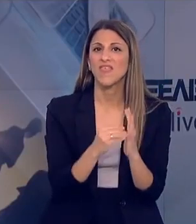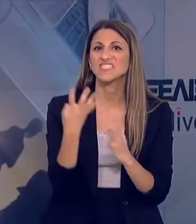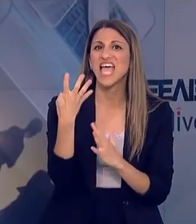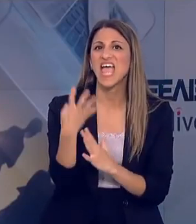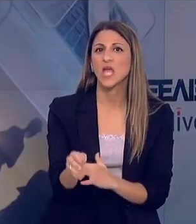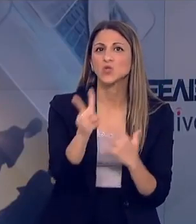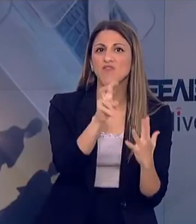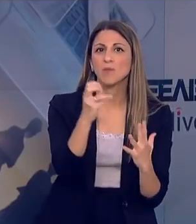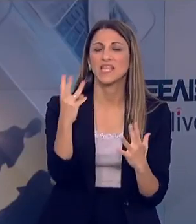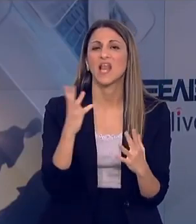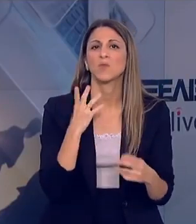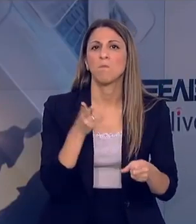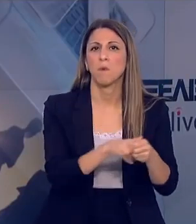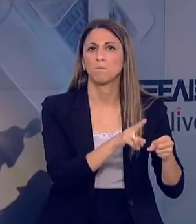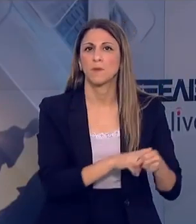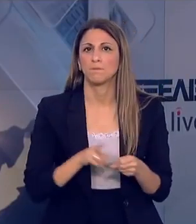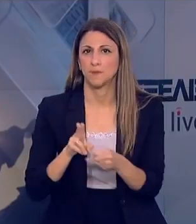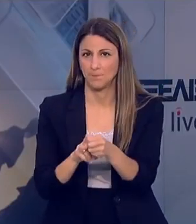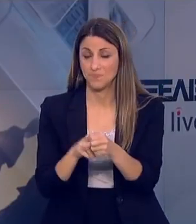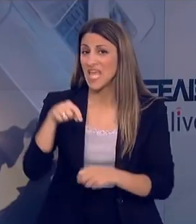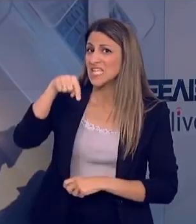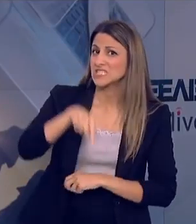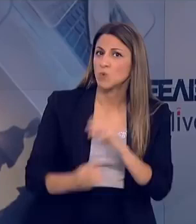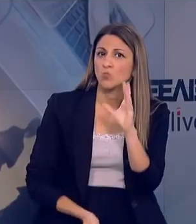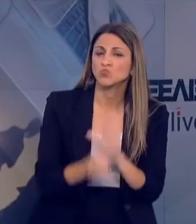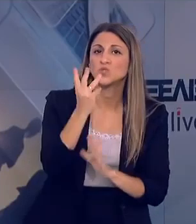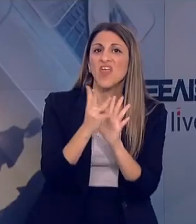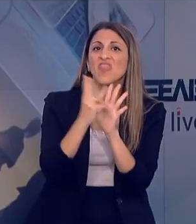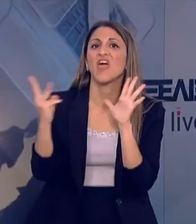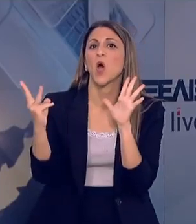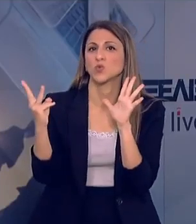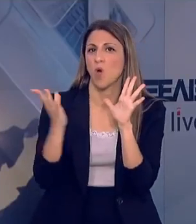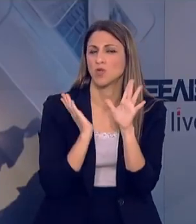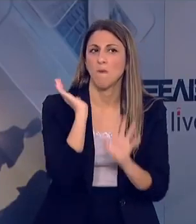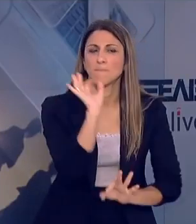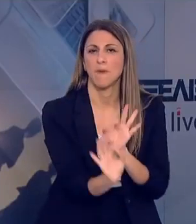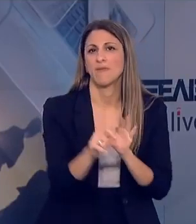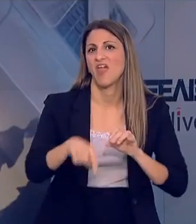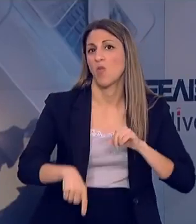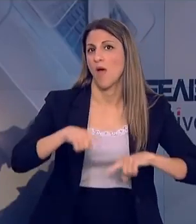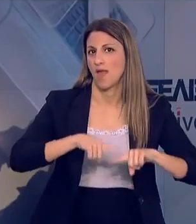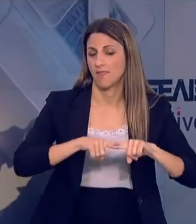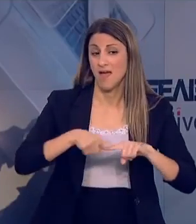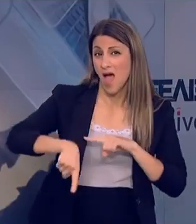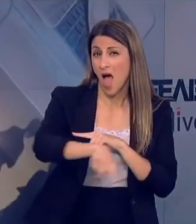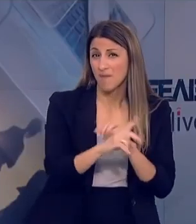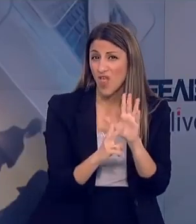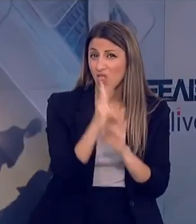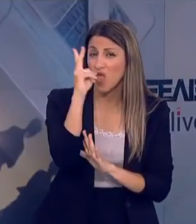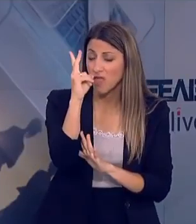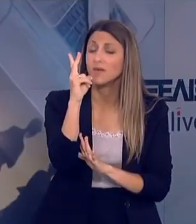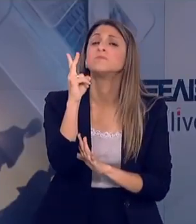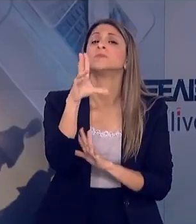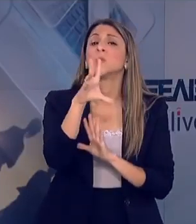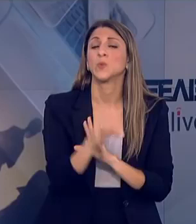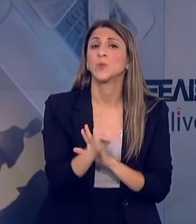288.973 θάνατοι. Σήμερα ανακοινώνουμε 18 νέα κρούσματα του νέου ιού στη χώρα, εκ των οποίων τα 12